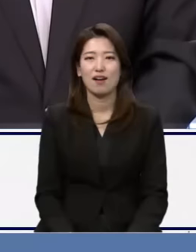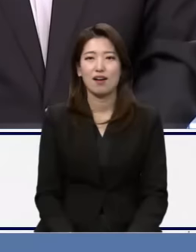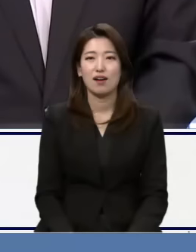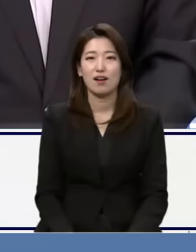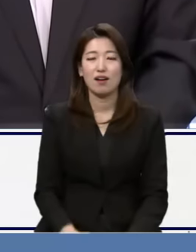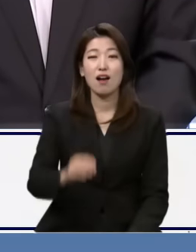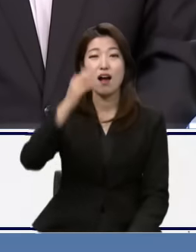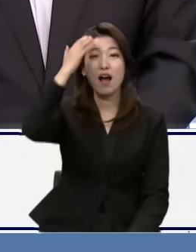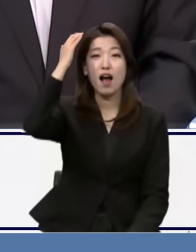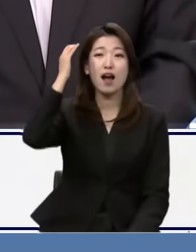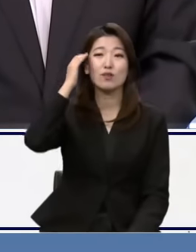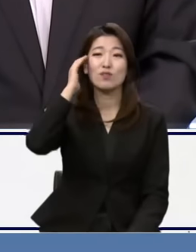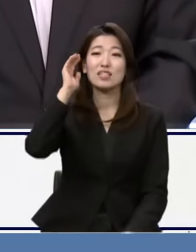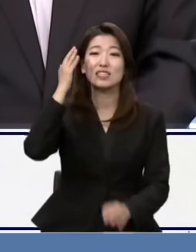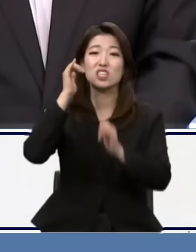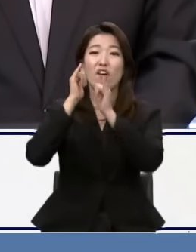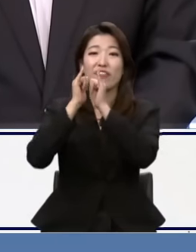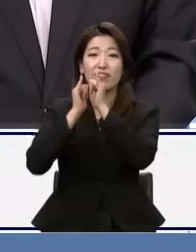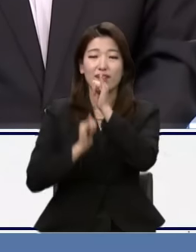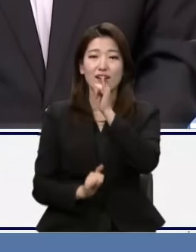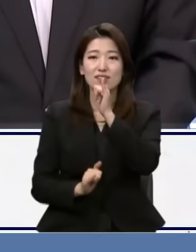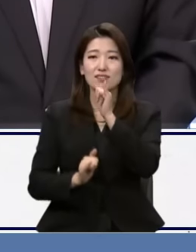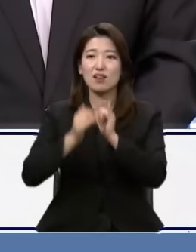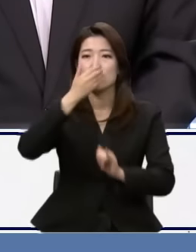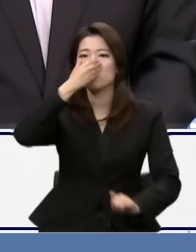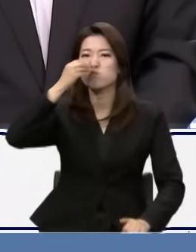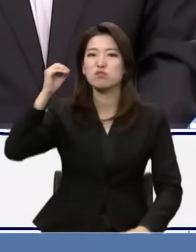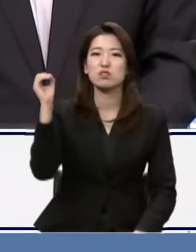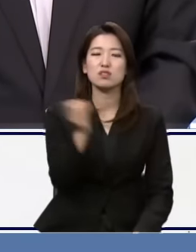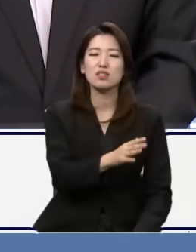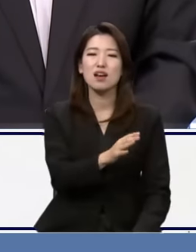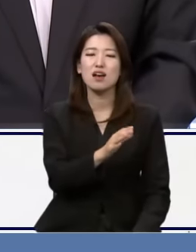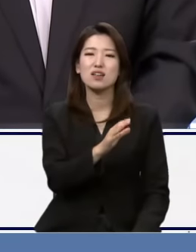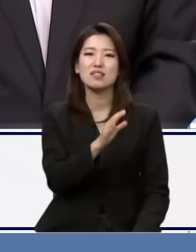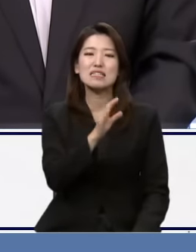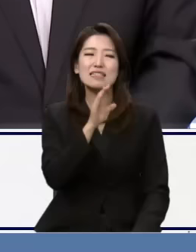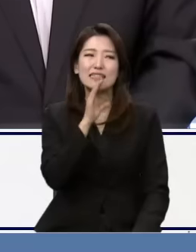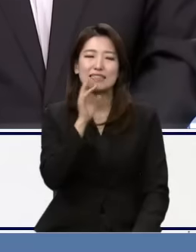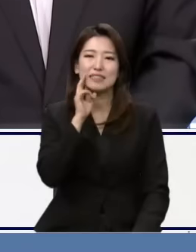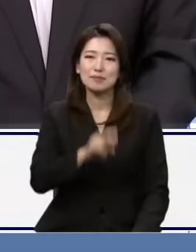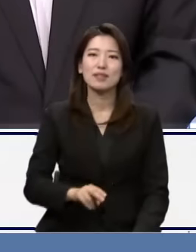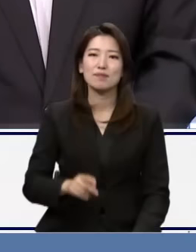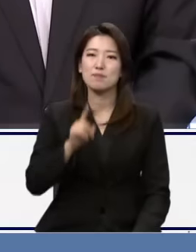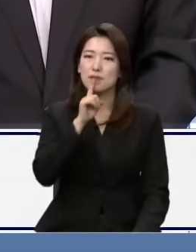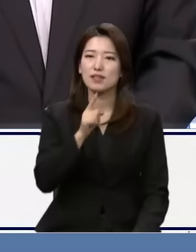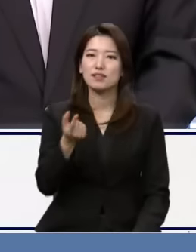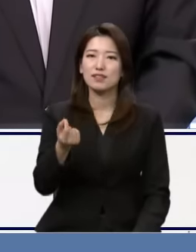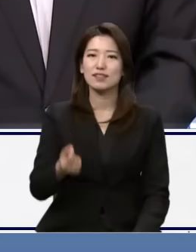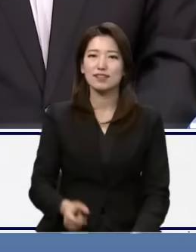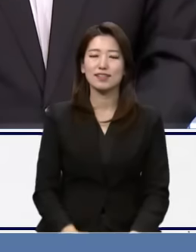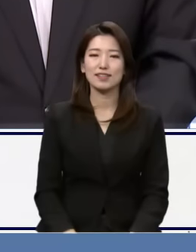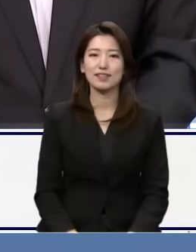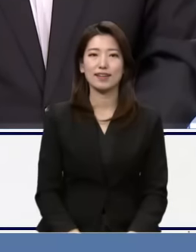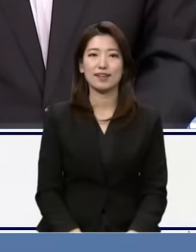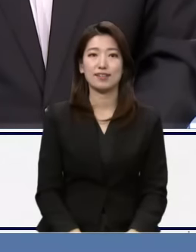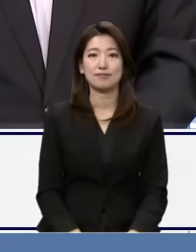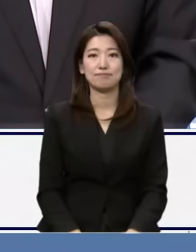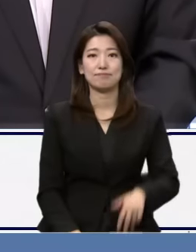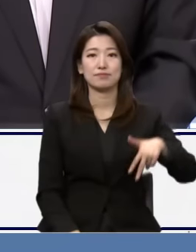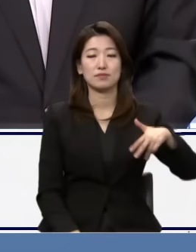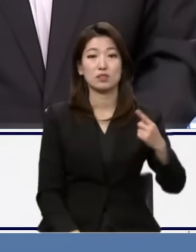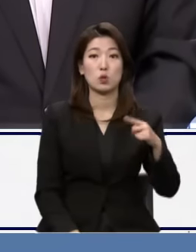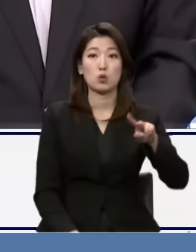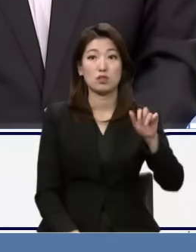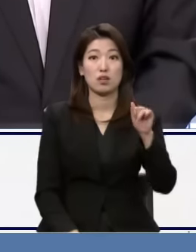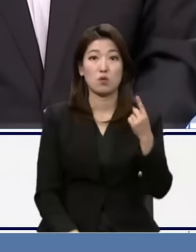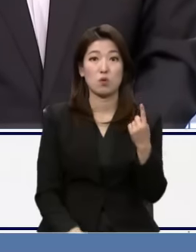근현대사를 정면으로 평하고 부정하는 역대급 망언이 나왔는데에 조상호 그 민주당 법률이 부위원장은